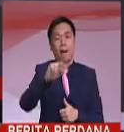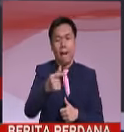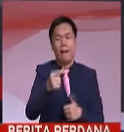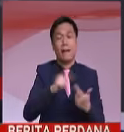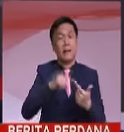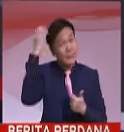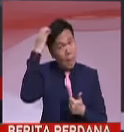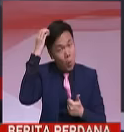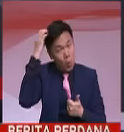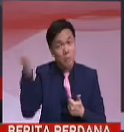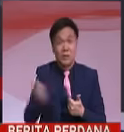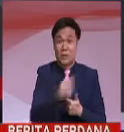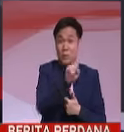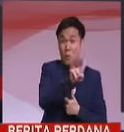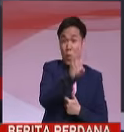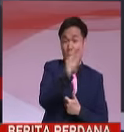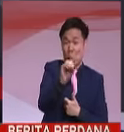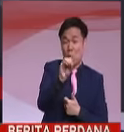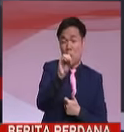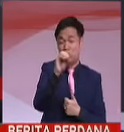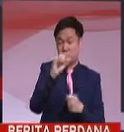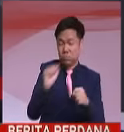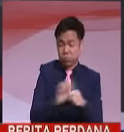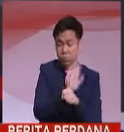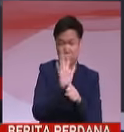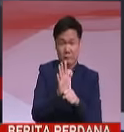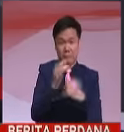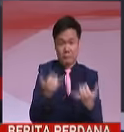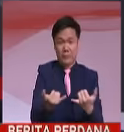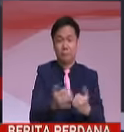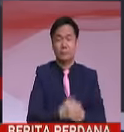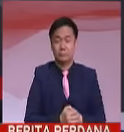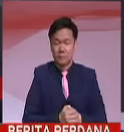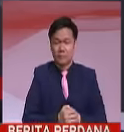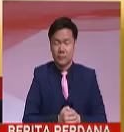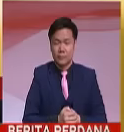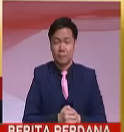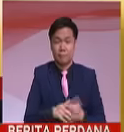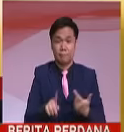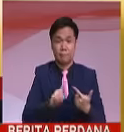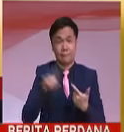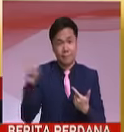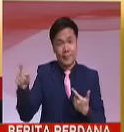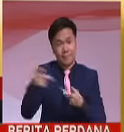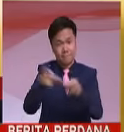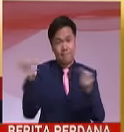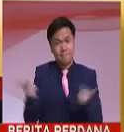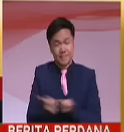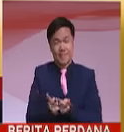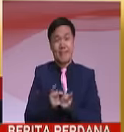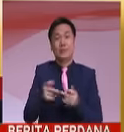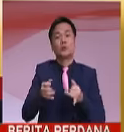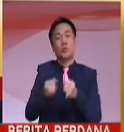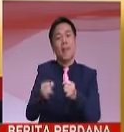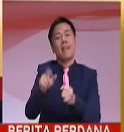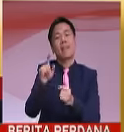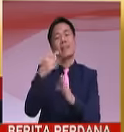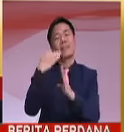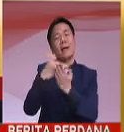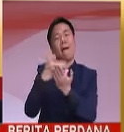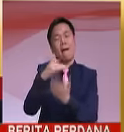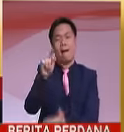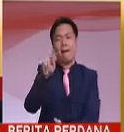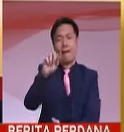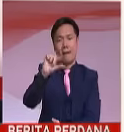yang record kan 20 kit pontiff setelah ke ini close tetap abina jalan tengah Pulau dikesan di